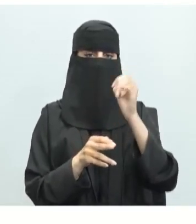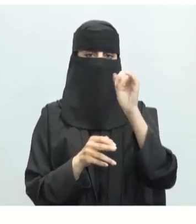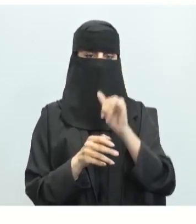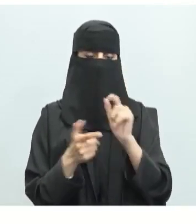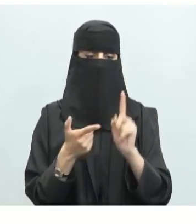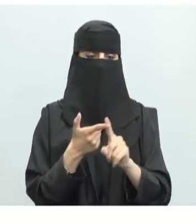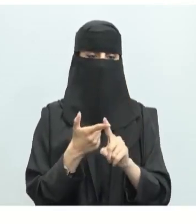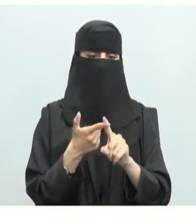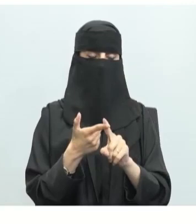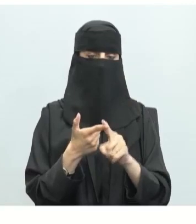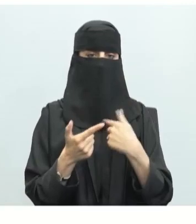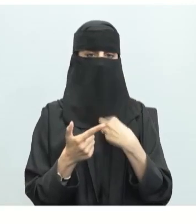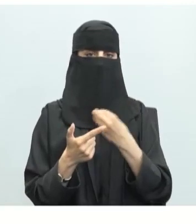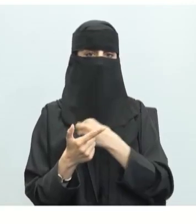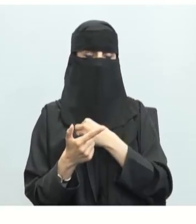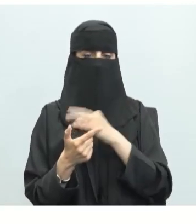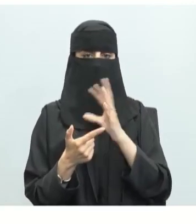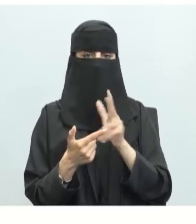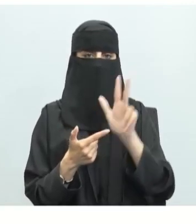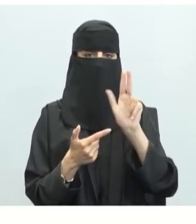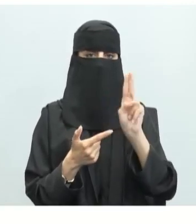يعطينا تعريفا له بسيطا؟